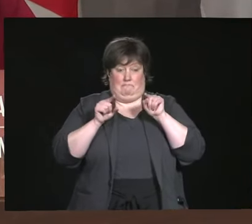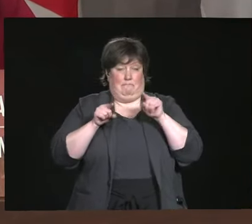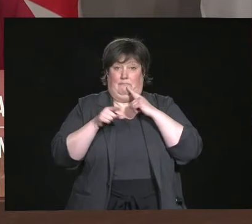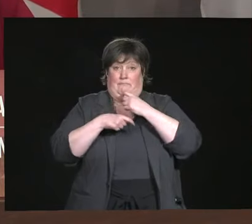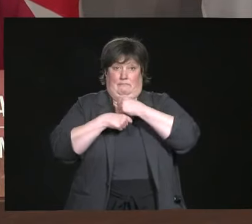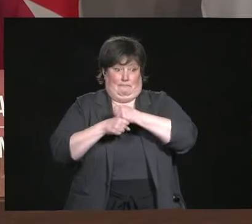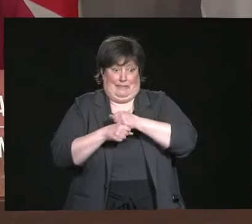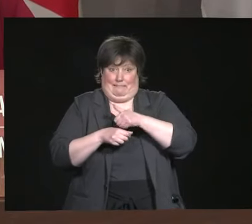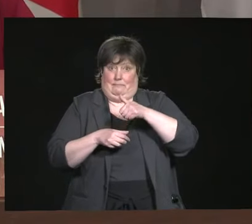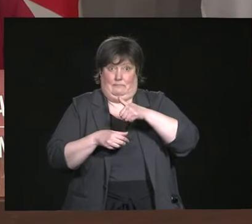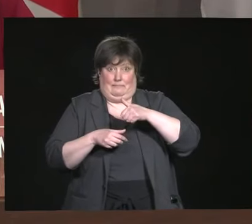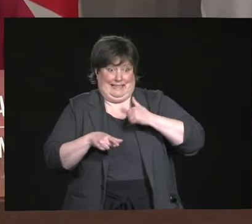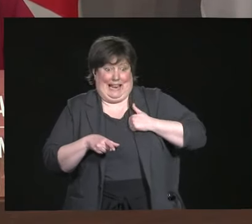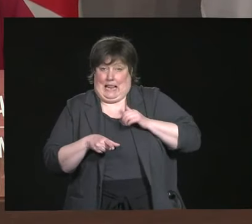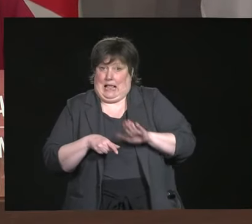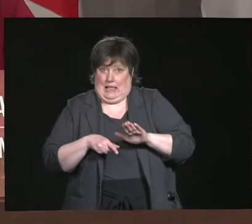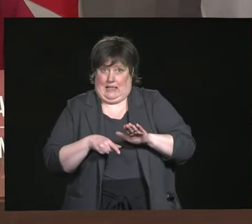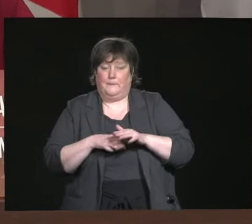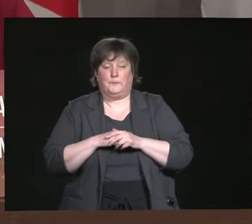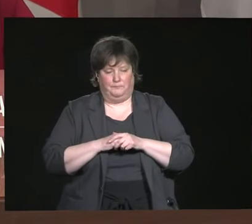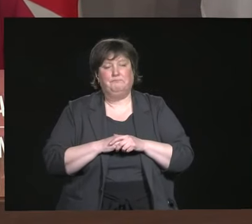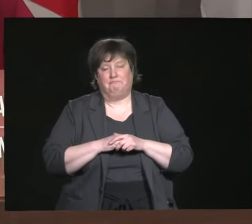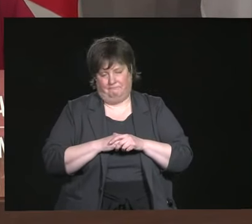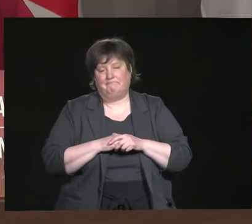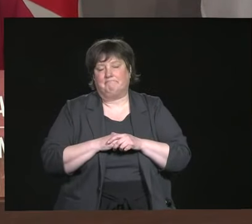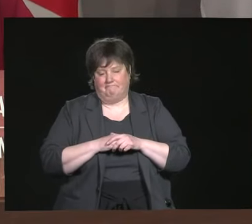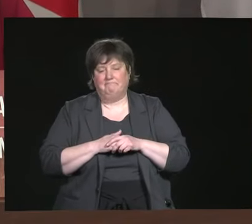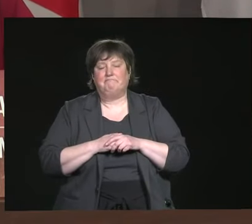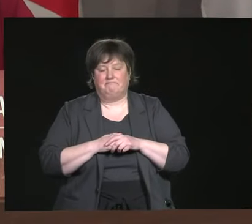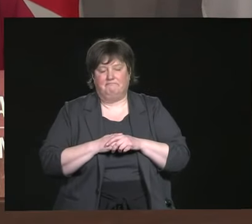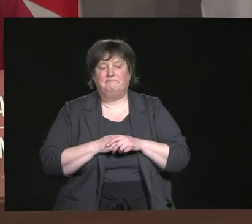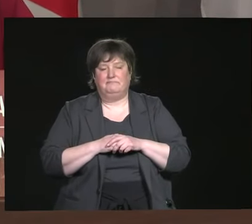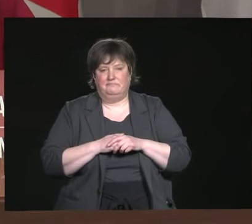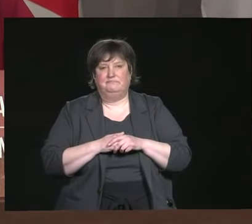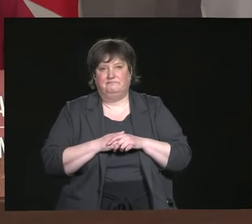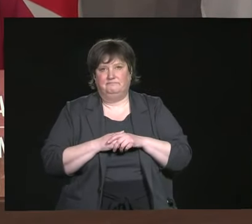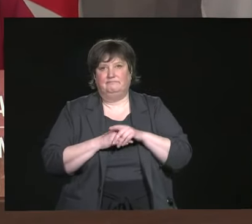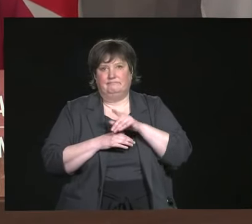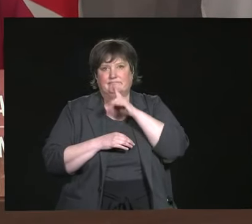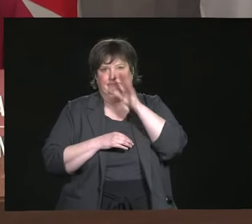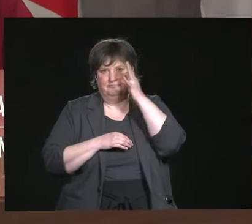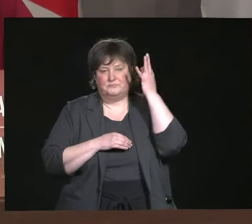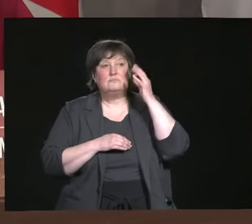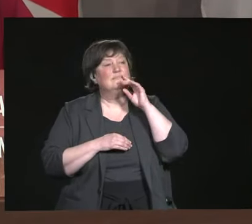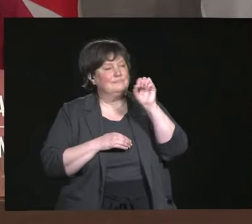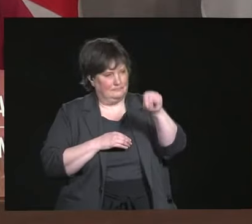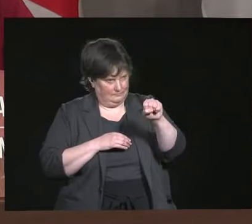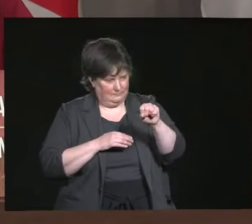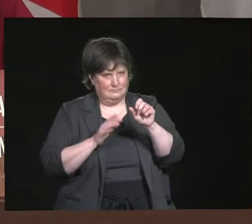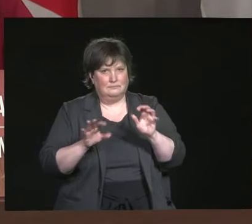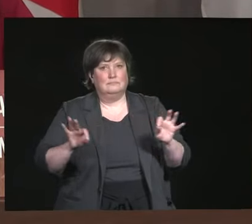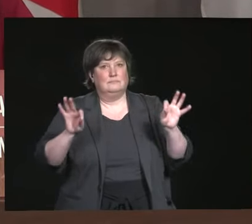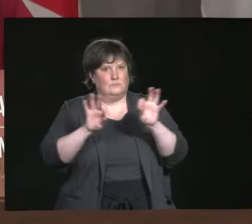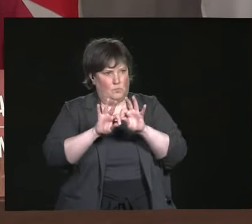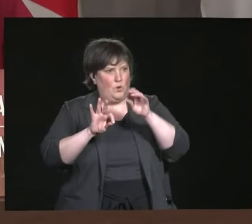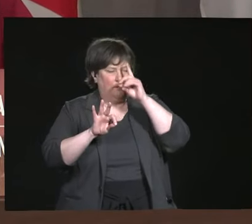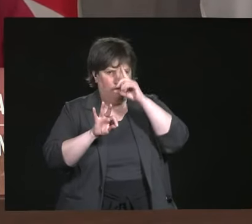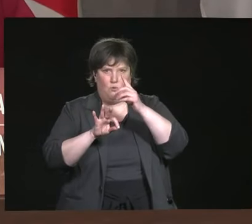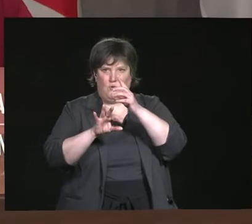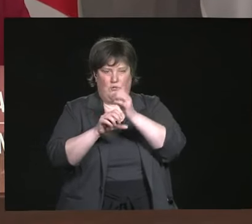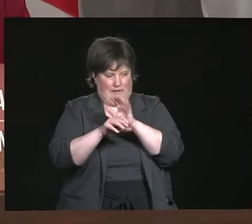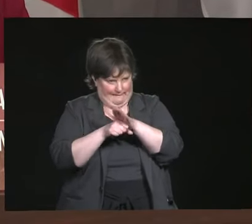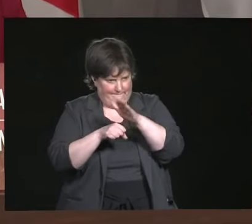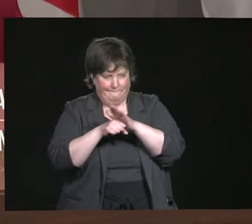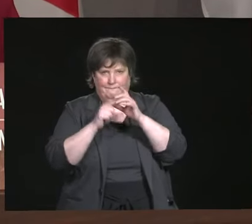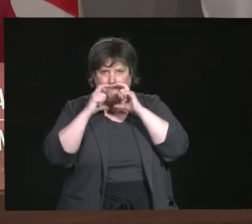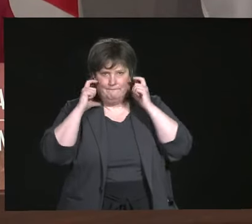très important et nous travaillons fort de procurer l'équipement pour